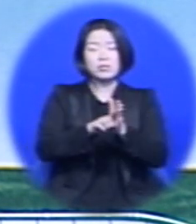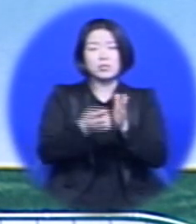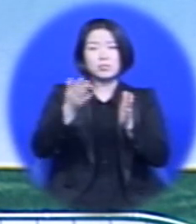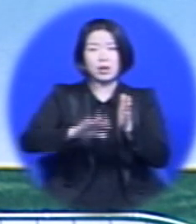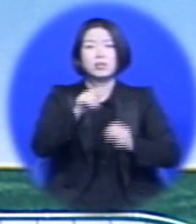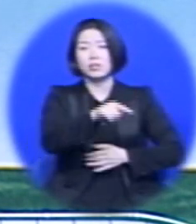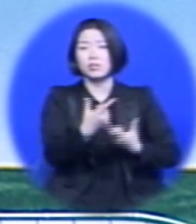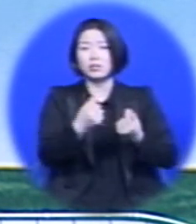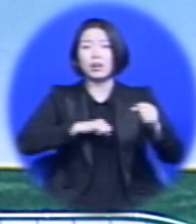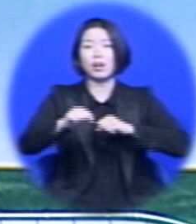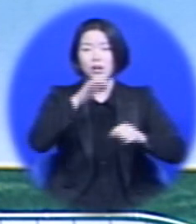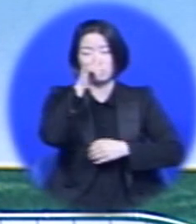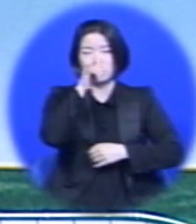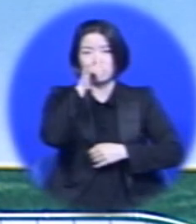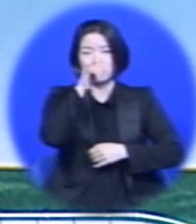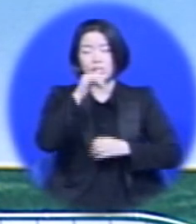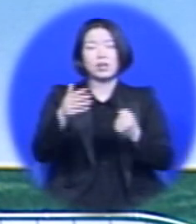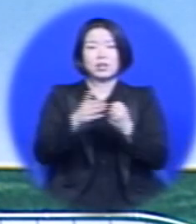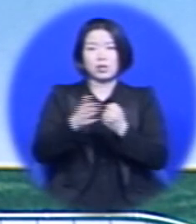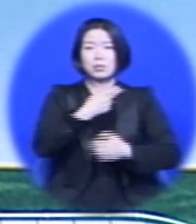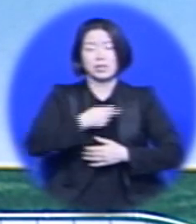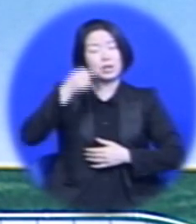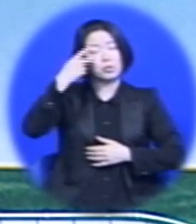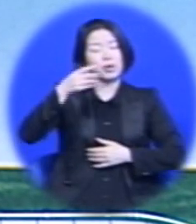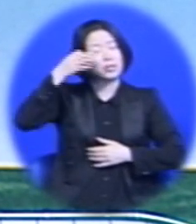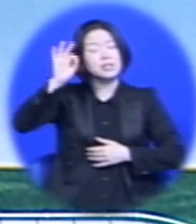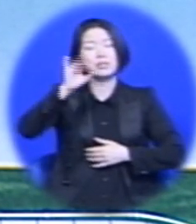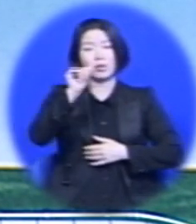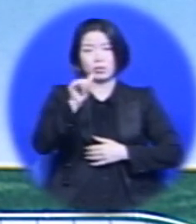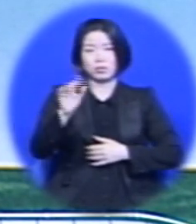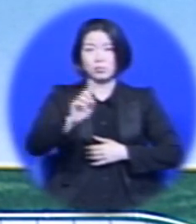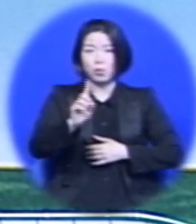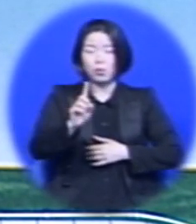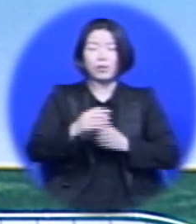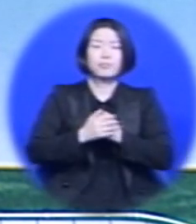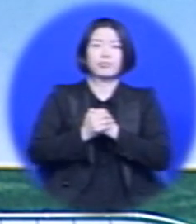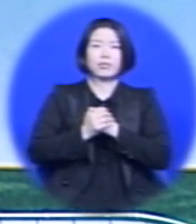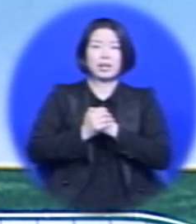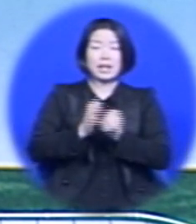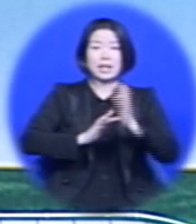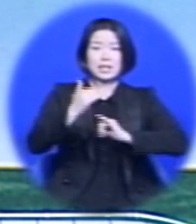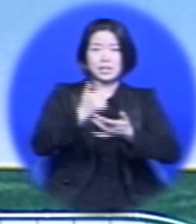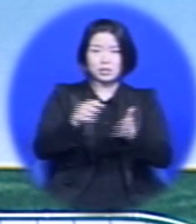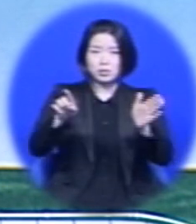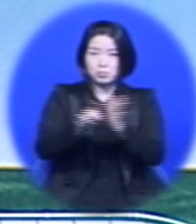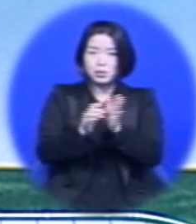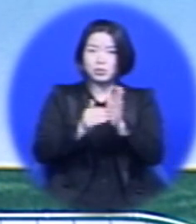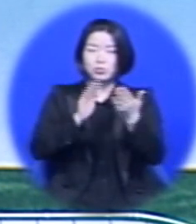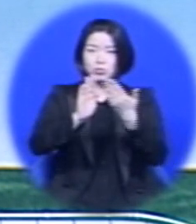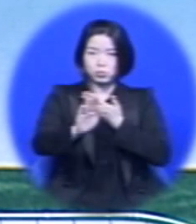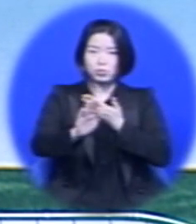겁니다 그래서 도이 할 수밖에 없었습니다 그것은 예수를 믿고